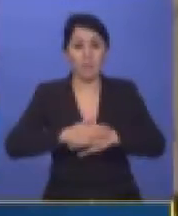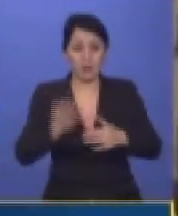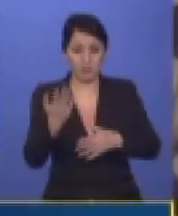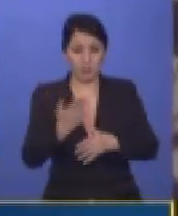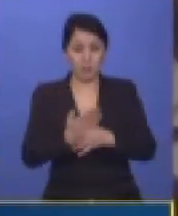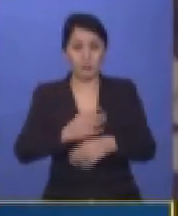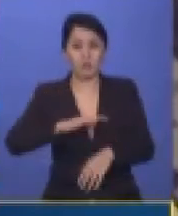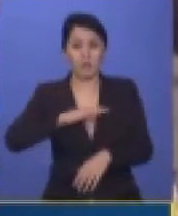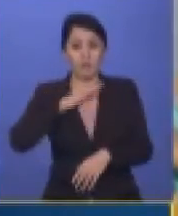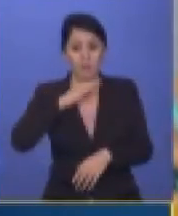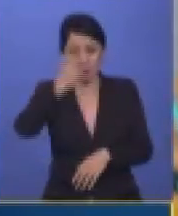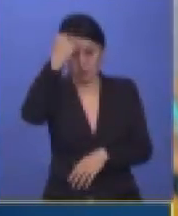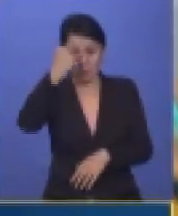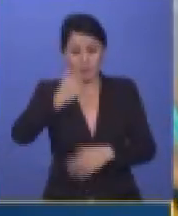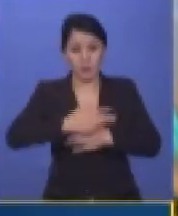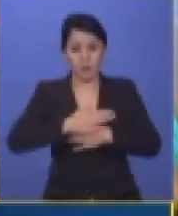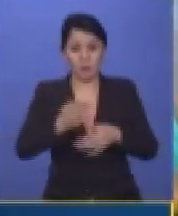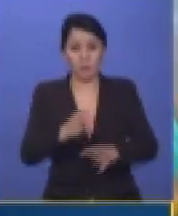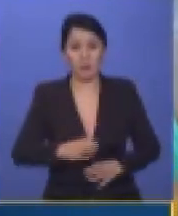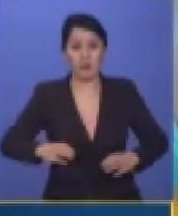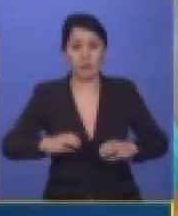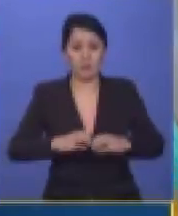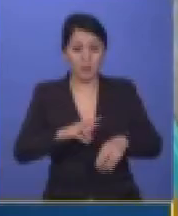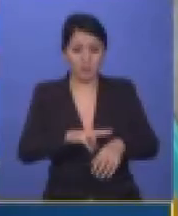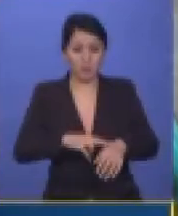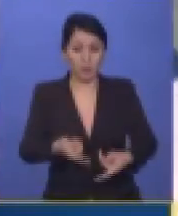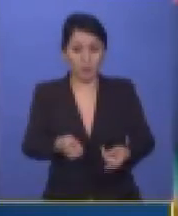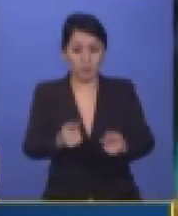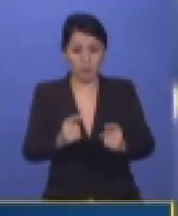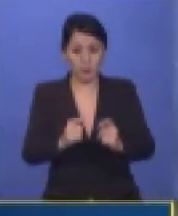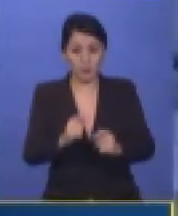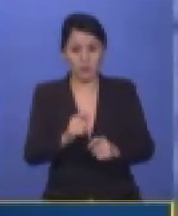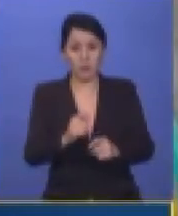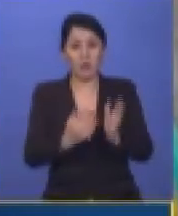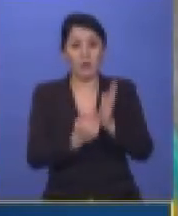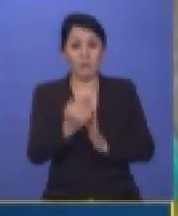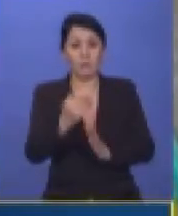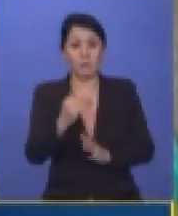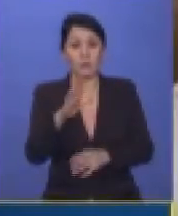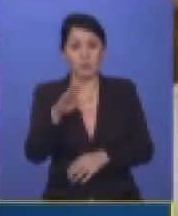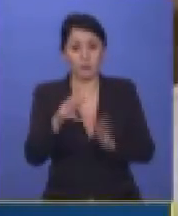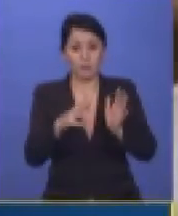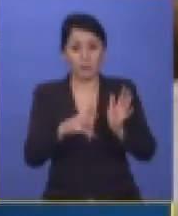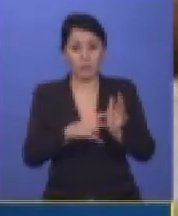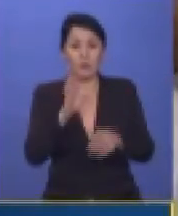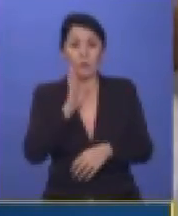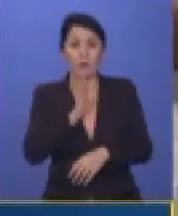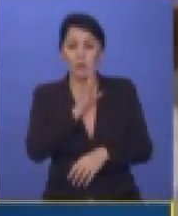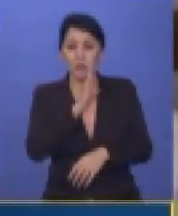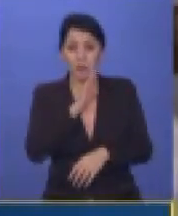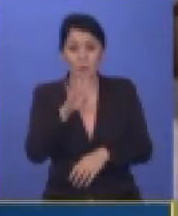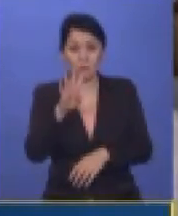внимание огромное спасибо. Всего в подразделениях департамента полиции несут службу свыше 580 женщин, из них